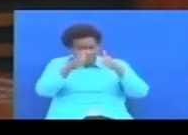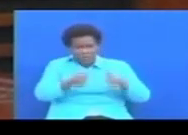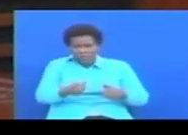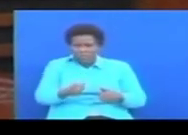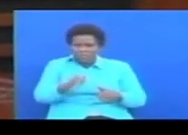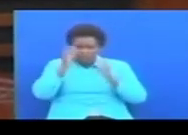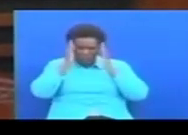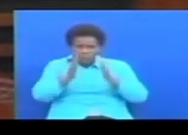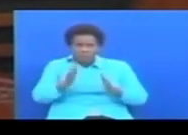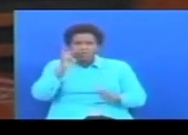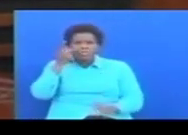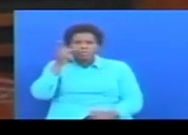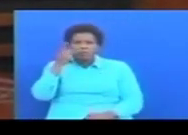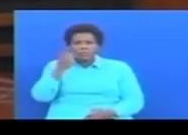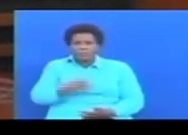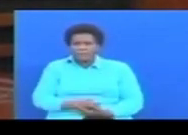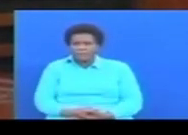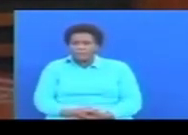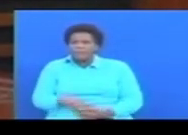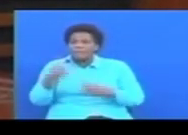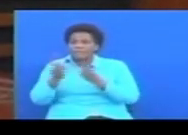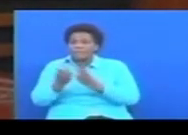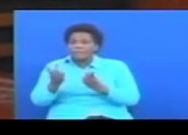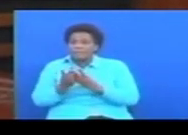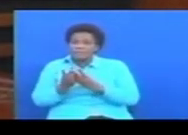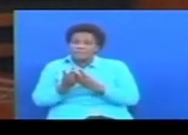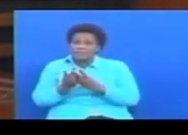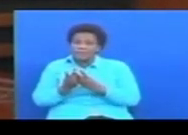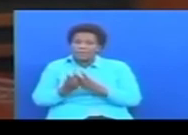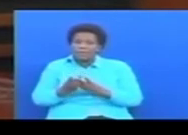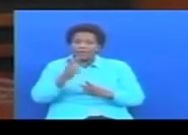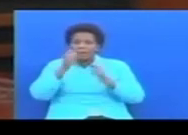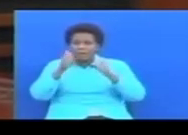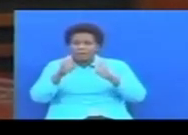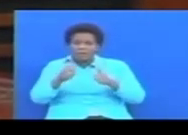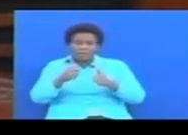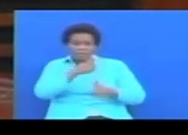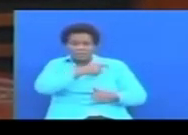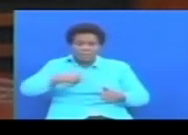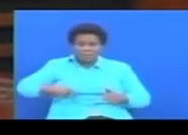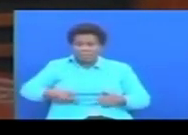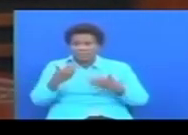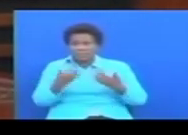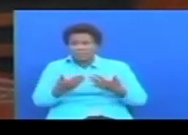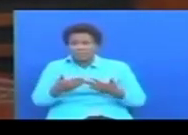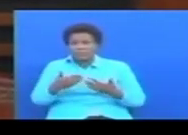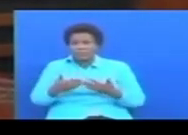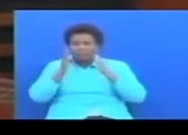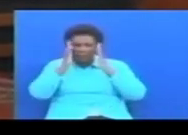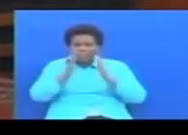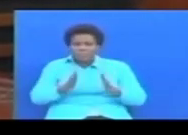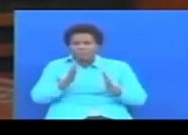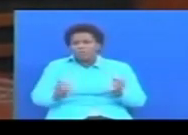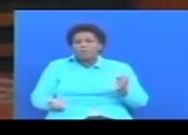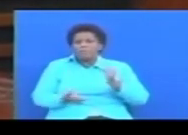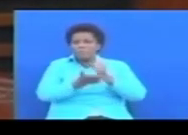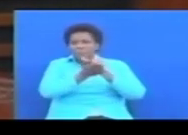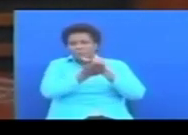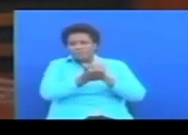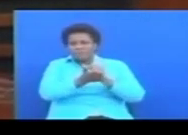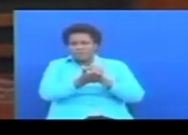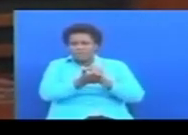Kikwete, na pia ilikuwa ni ahadi ya rais wetu wa sasa Mheshimiwa Dr. John Magufuli kuwa